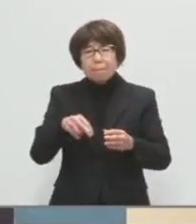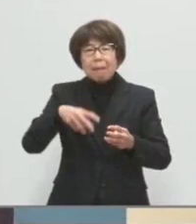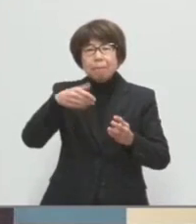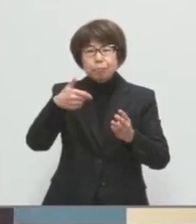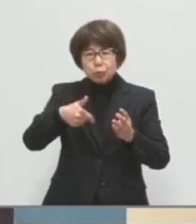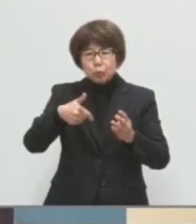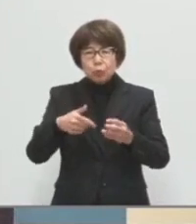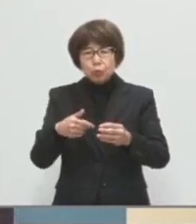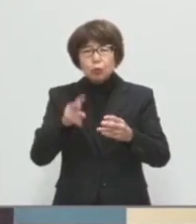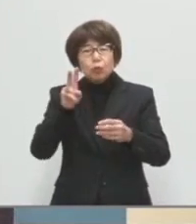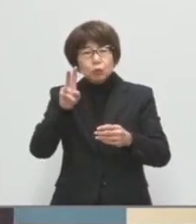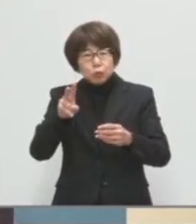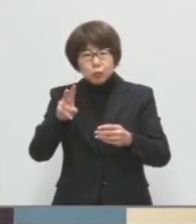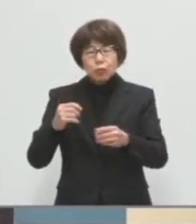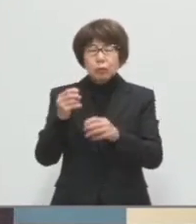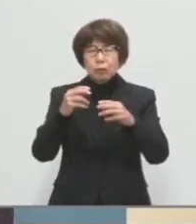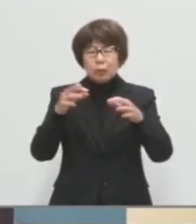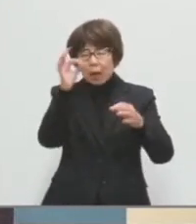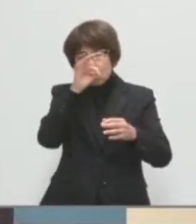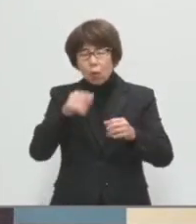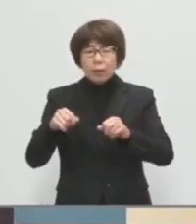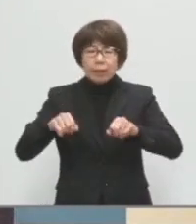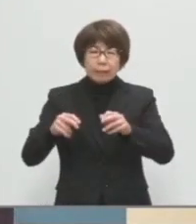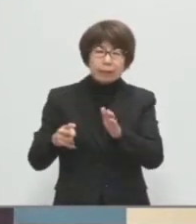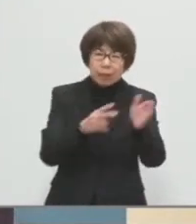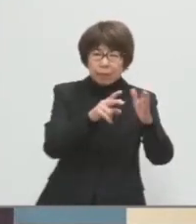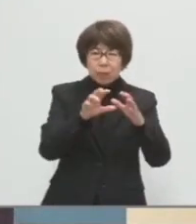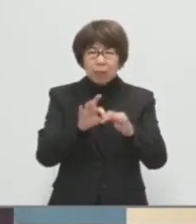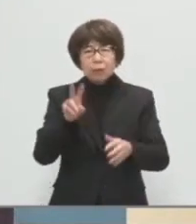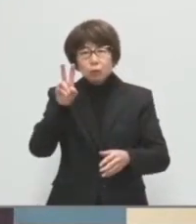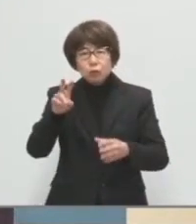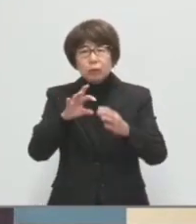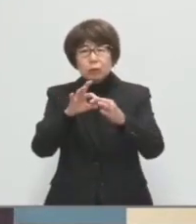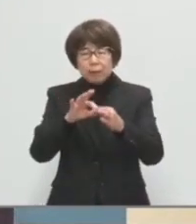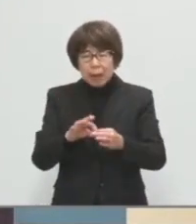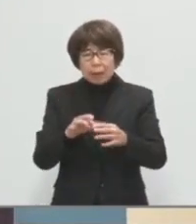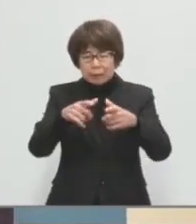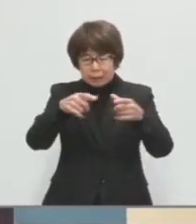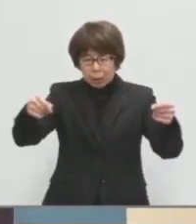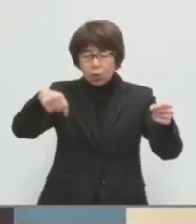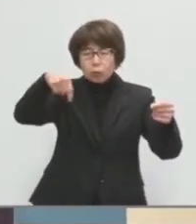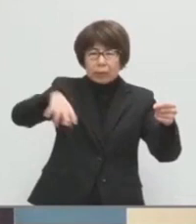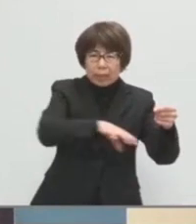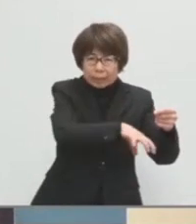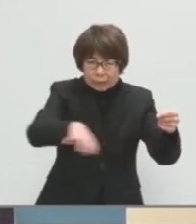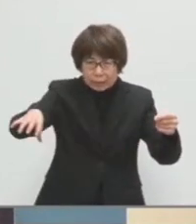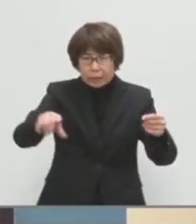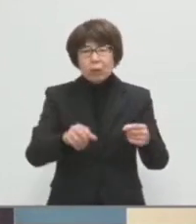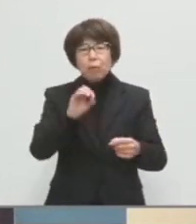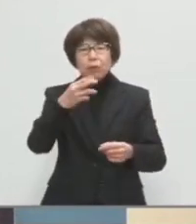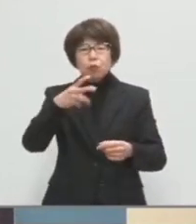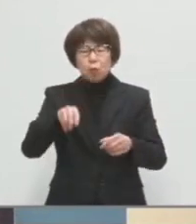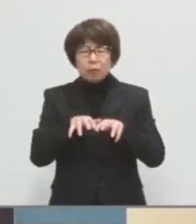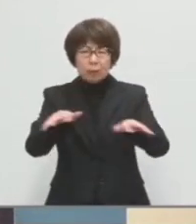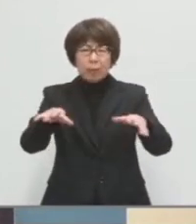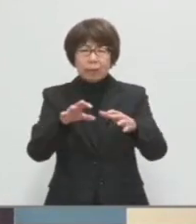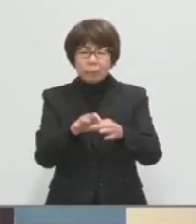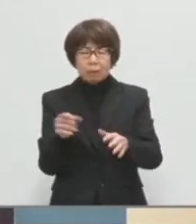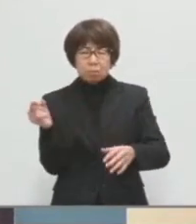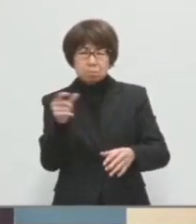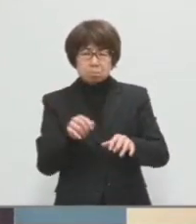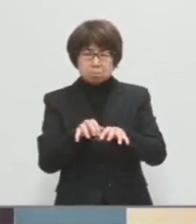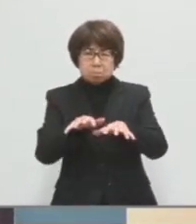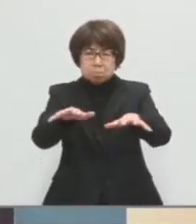2に関しましてはオミクロン株が全国的に広がり今後の急速な感染拡大が